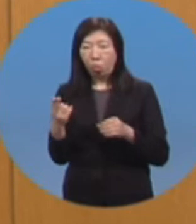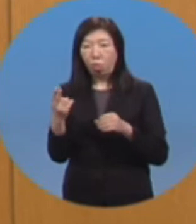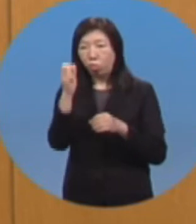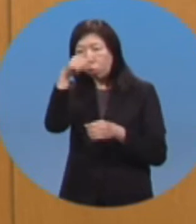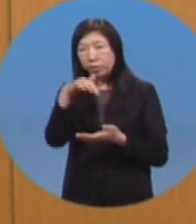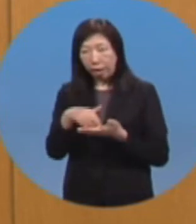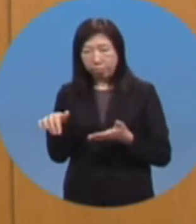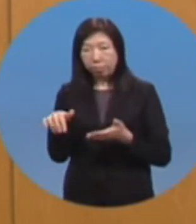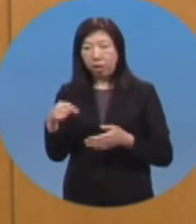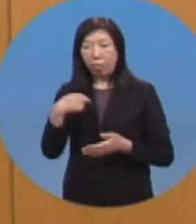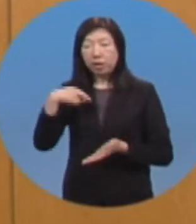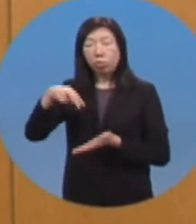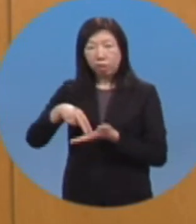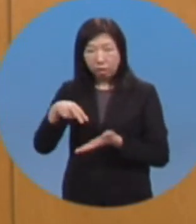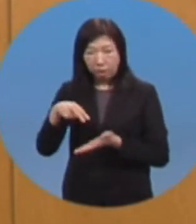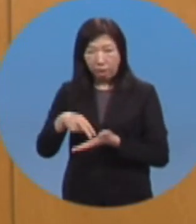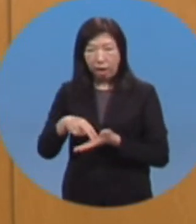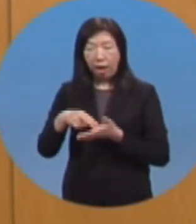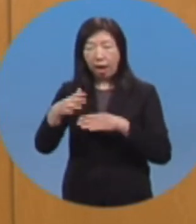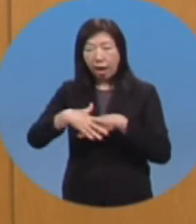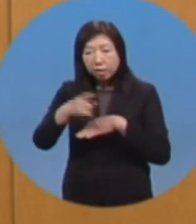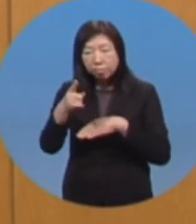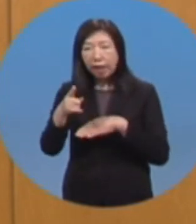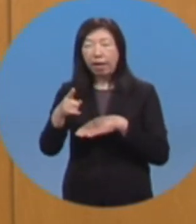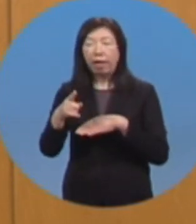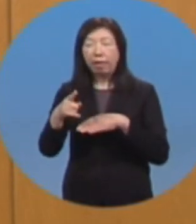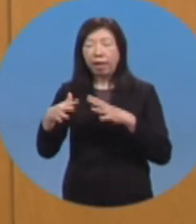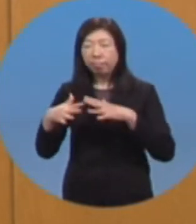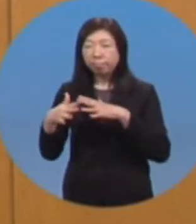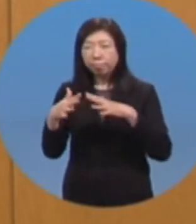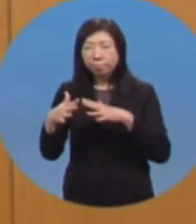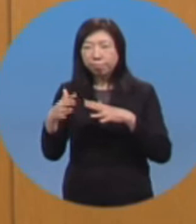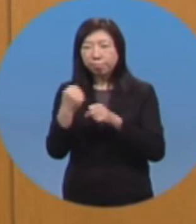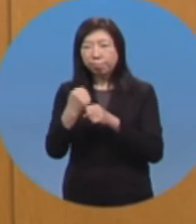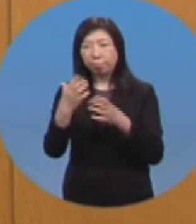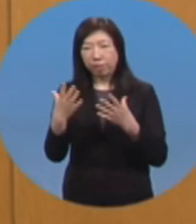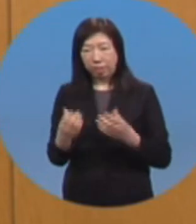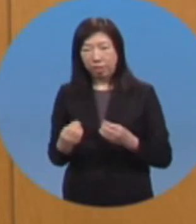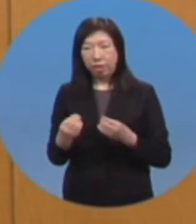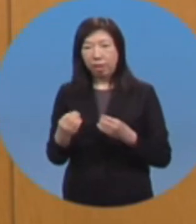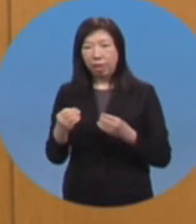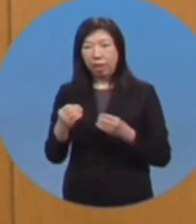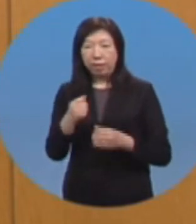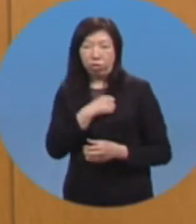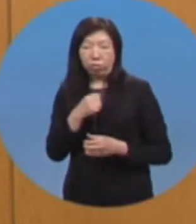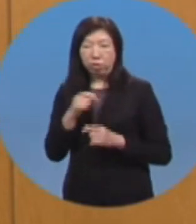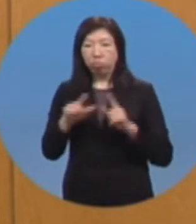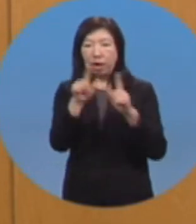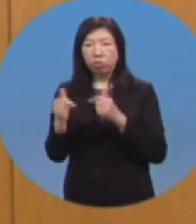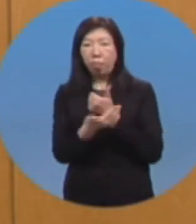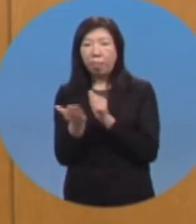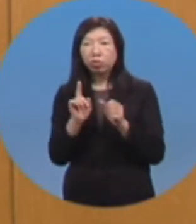れども、私にとっても初めて編成をした当初予算となります。県民の命と暮らしを守る